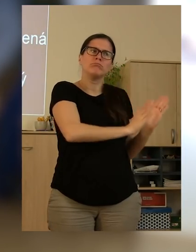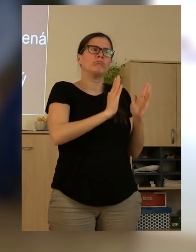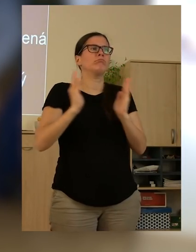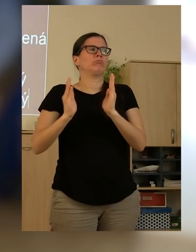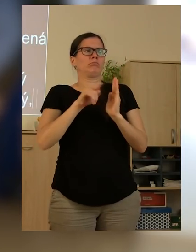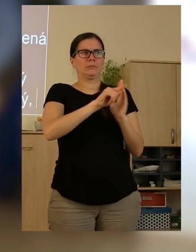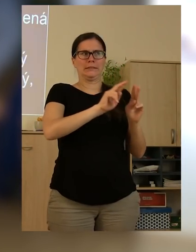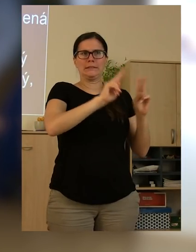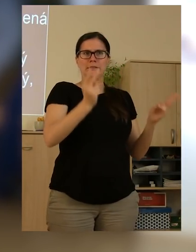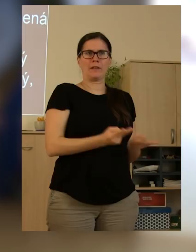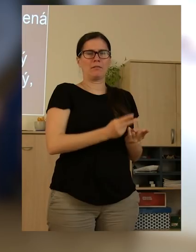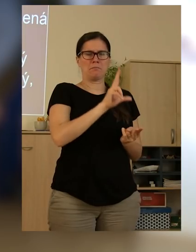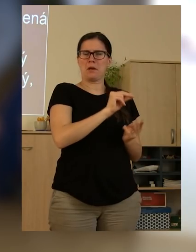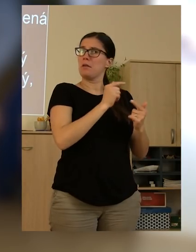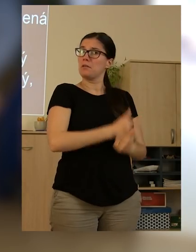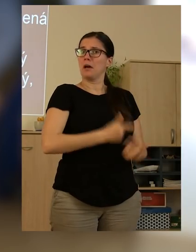nějak jakoby